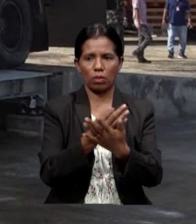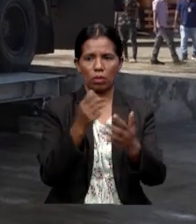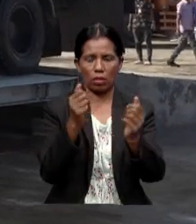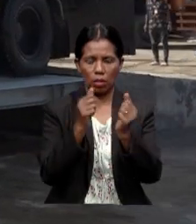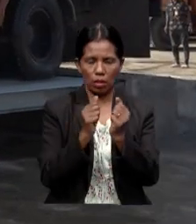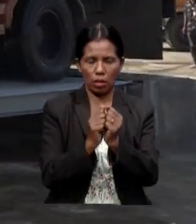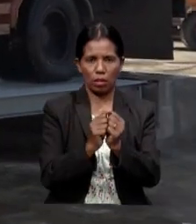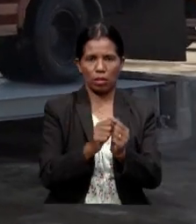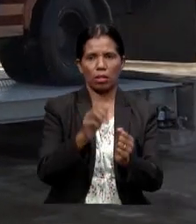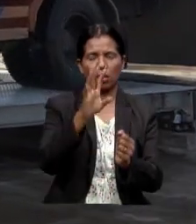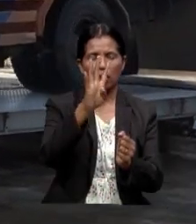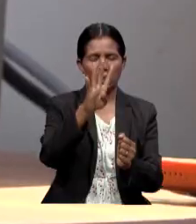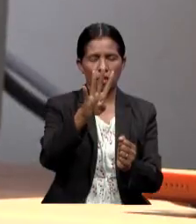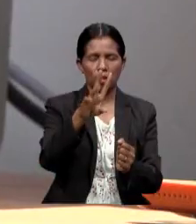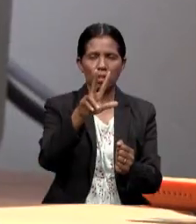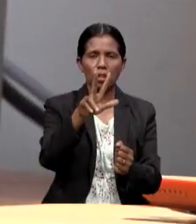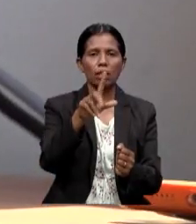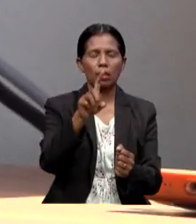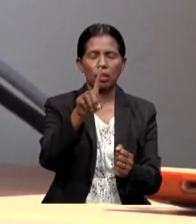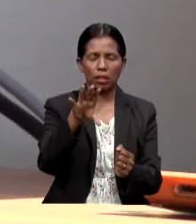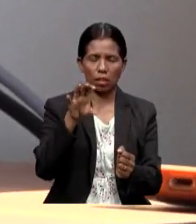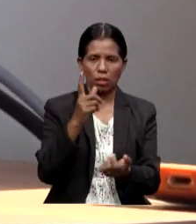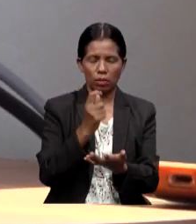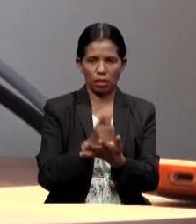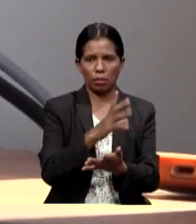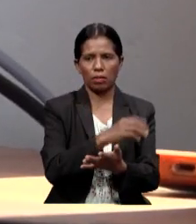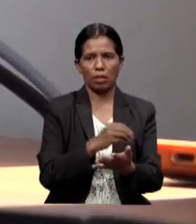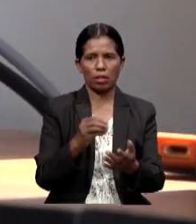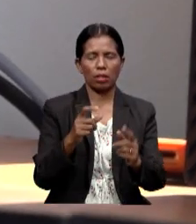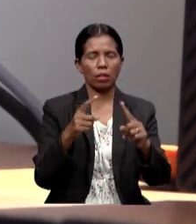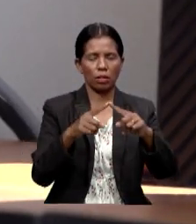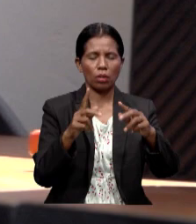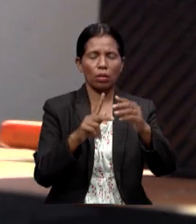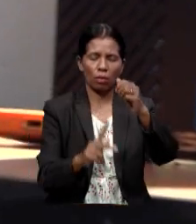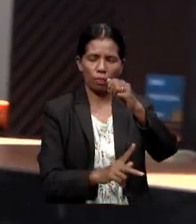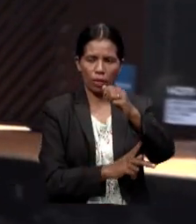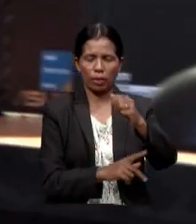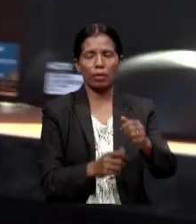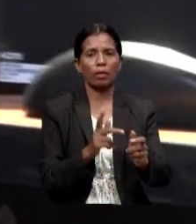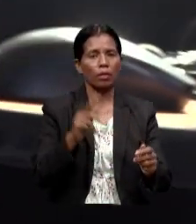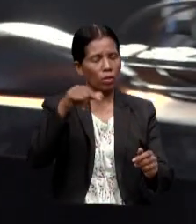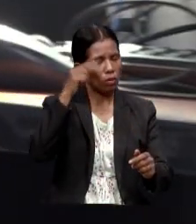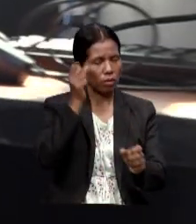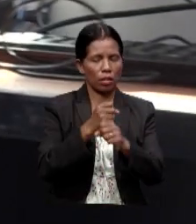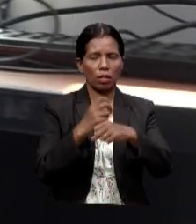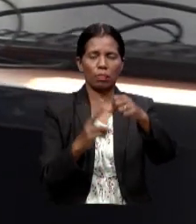Amerikanu rihun atu sida tonul resensia obra refere konstruksi kompanya Motaloes tuir planu guvernu mosei konstrui